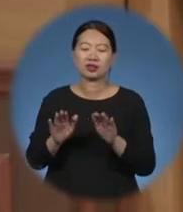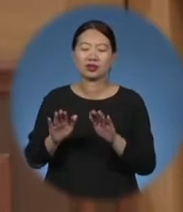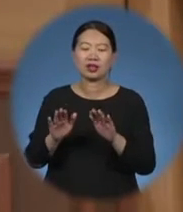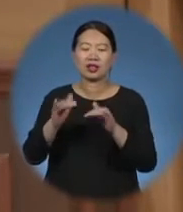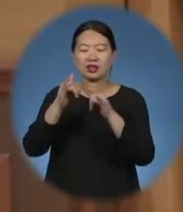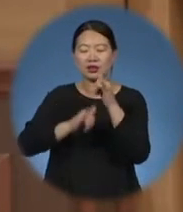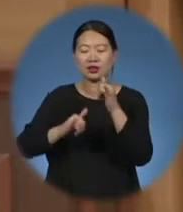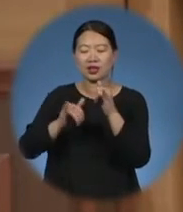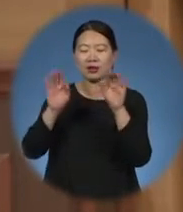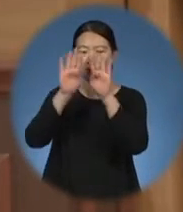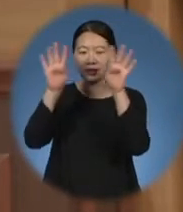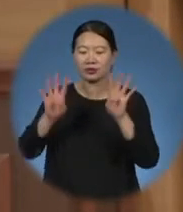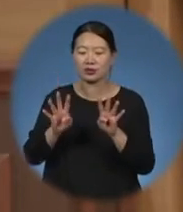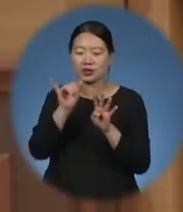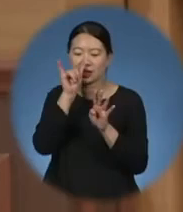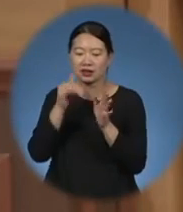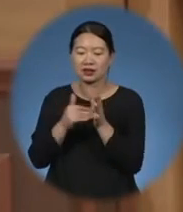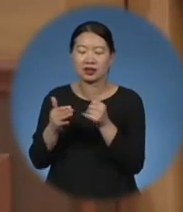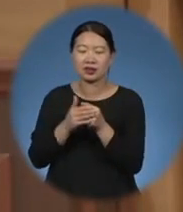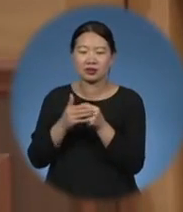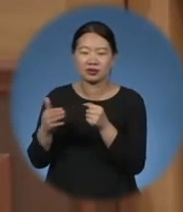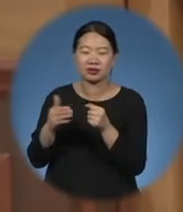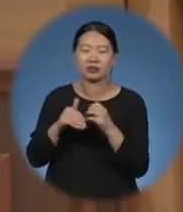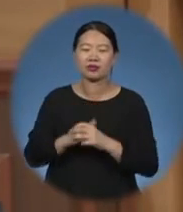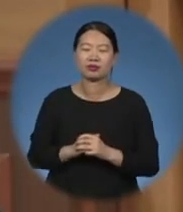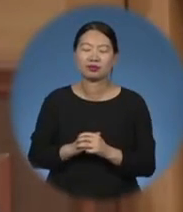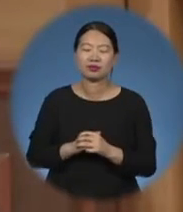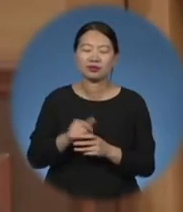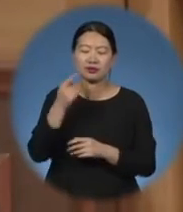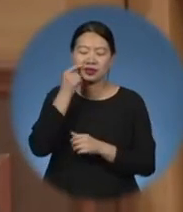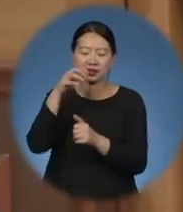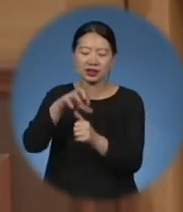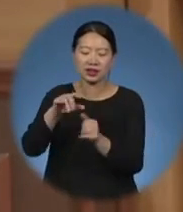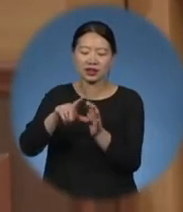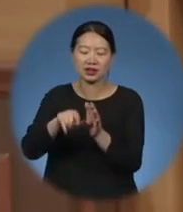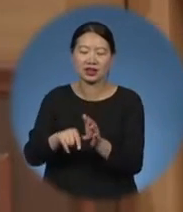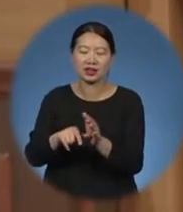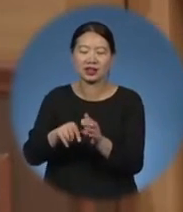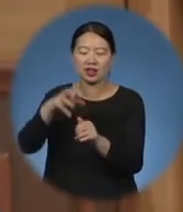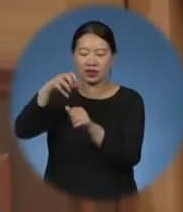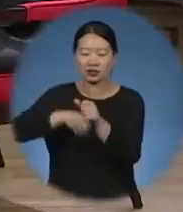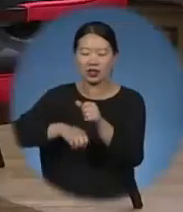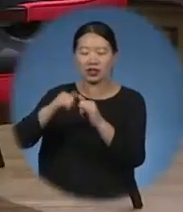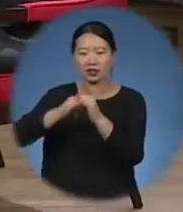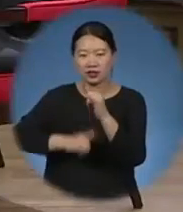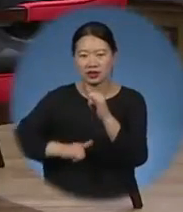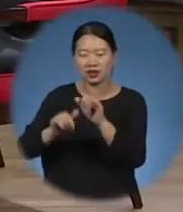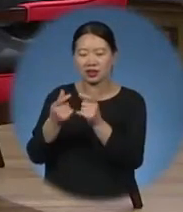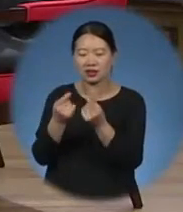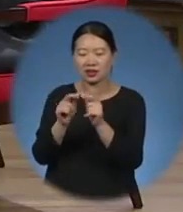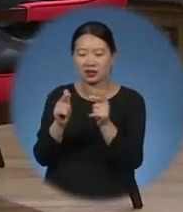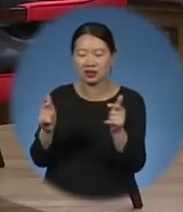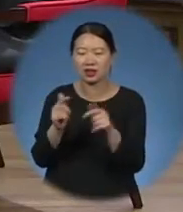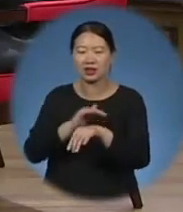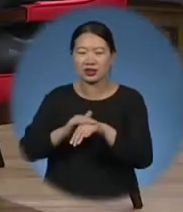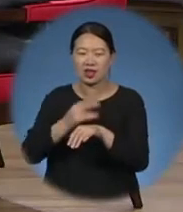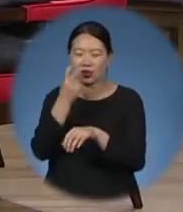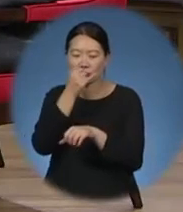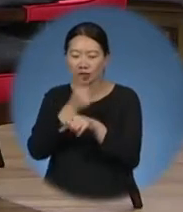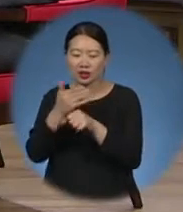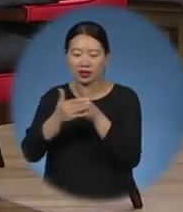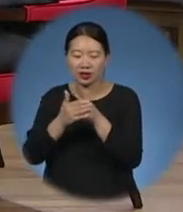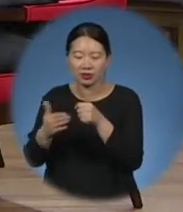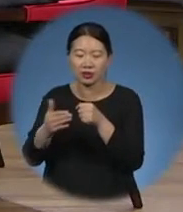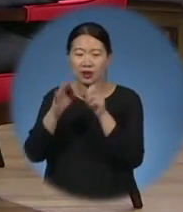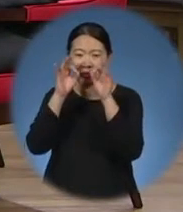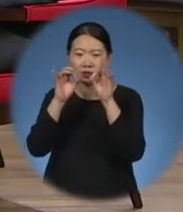현대역사박물관이라고 있습니다. 현대역사박물관이라는 것이 일제시대의 어떤 수탈의 역사 같은 것들을 잘 좀 관리를 해서 예, 현장을 예. 볼 수 있는